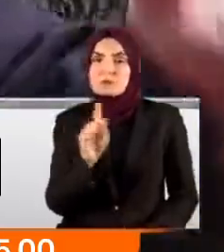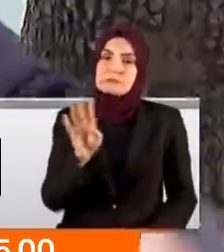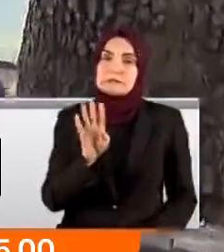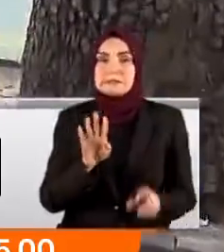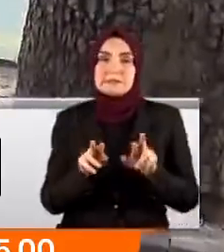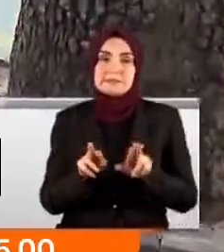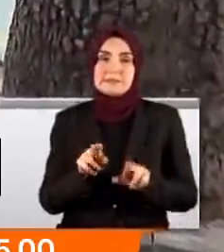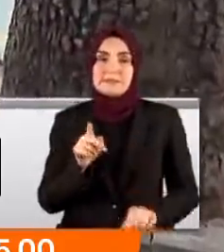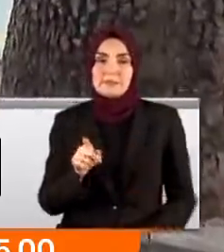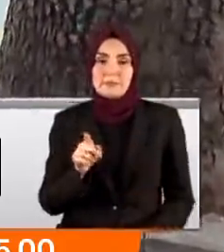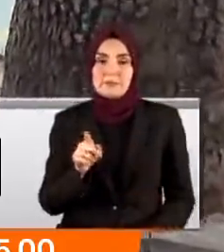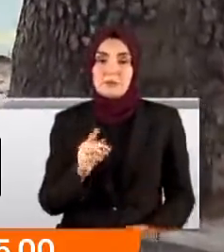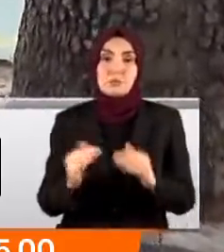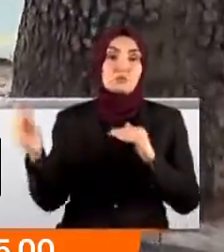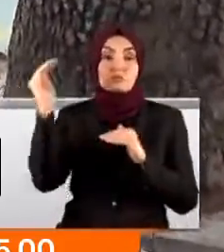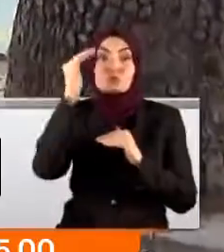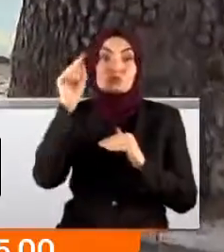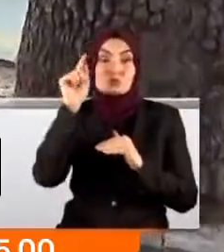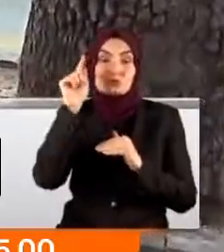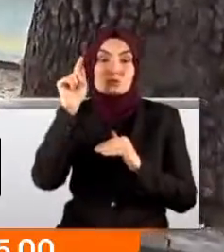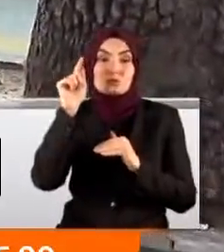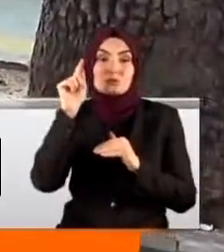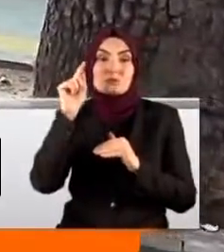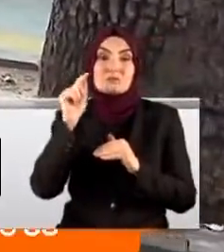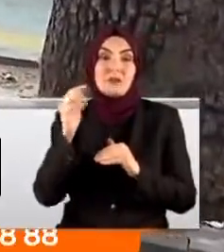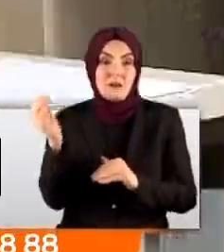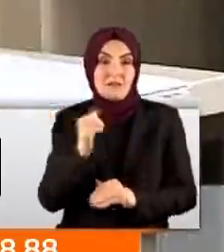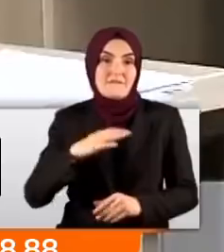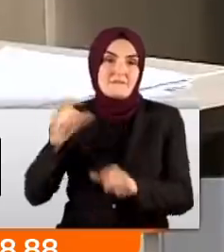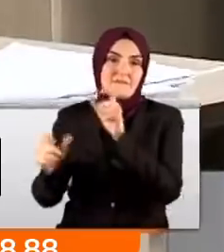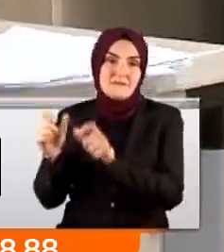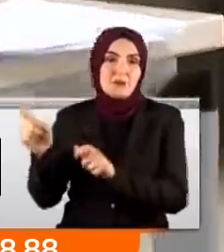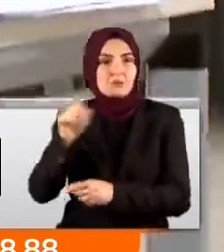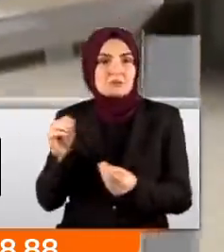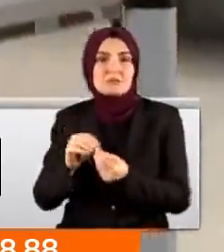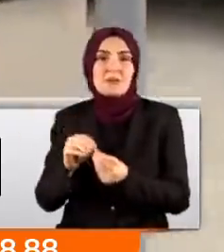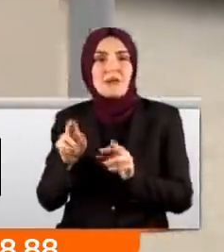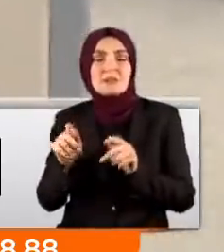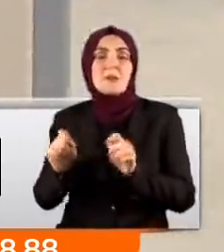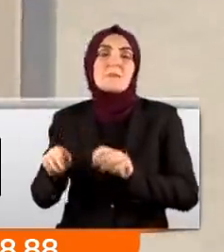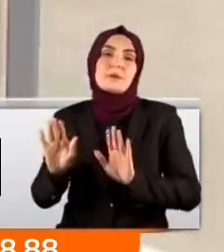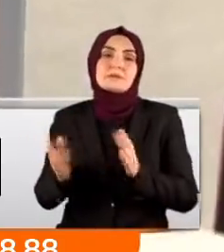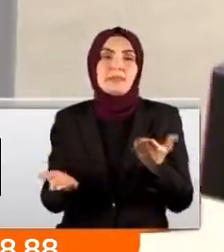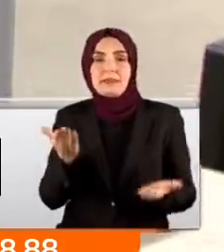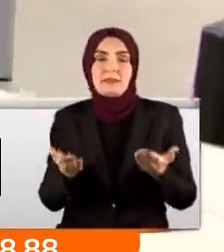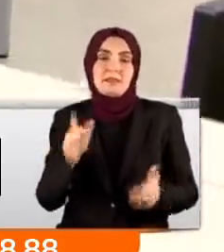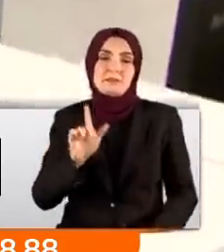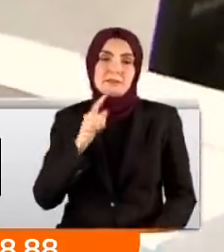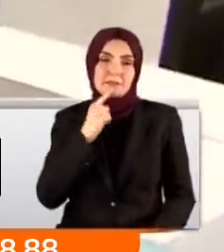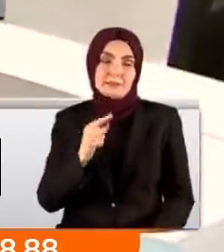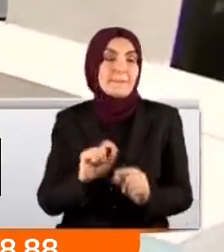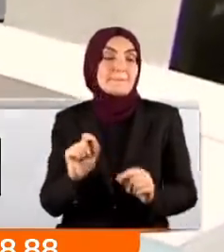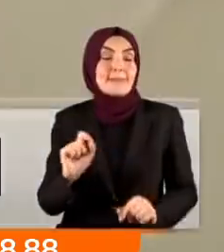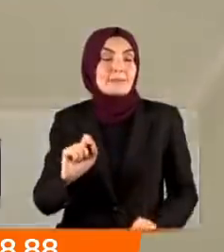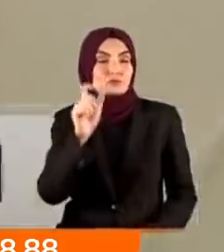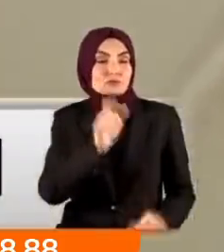civarında. Üst kademede alanlar da var. Onlara olmasın, biraz denge sağlansın. Memur maaşları için de benzer artışlar bekleniyor. Memurlar